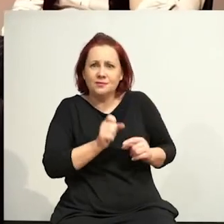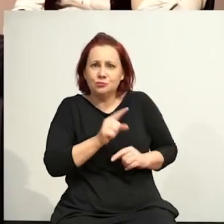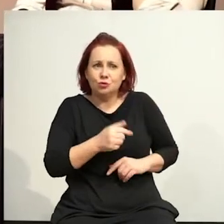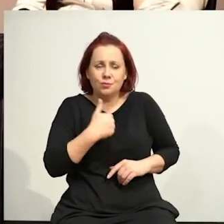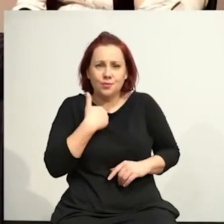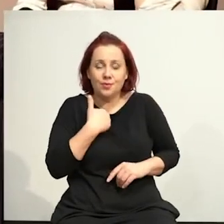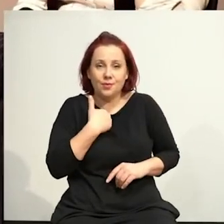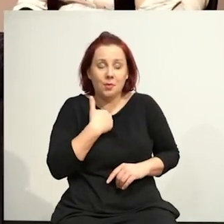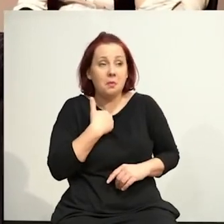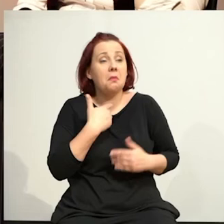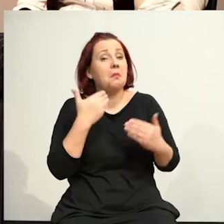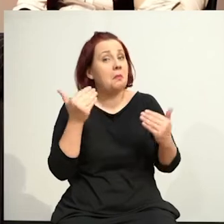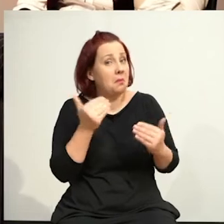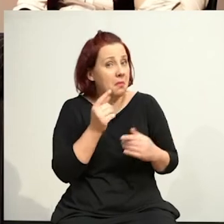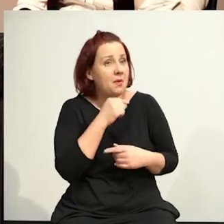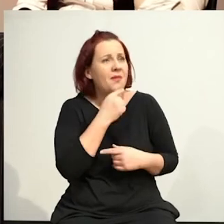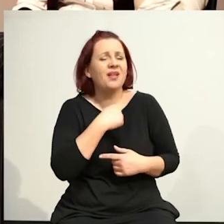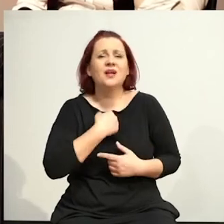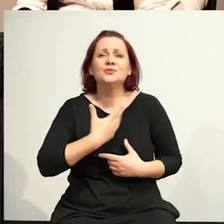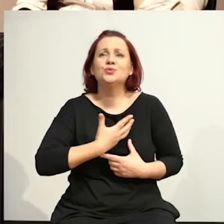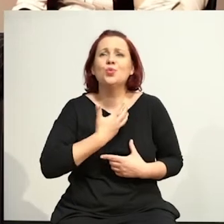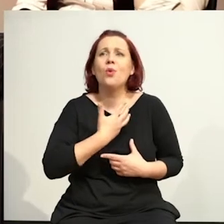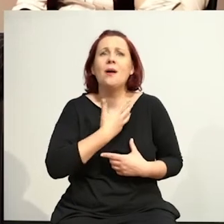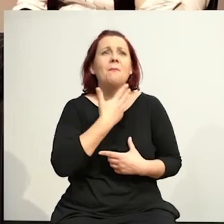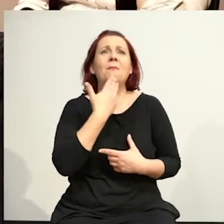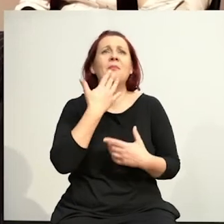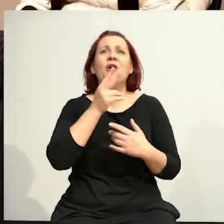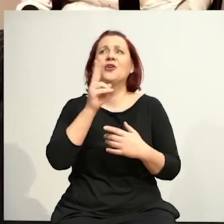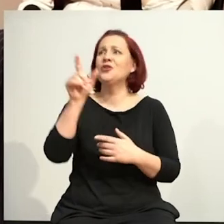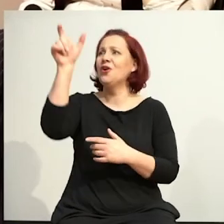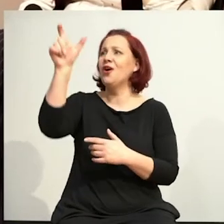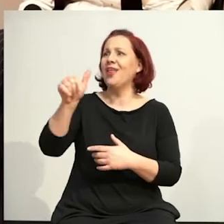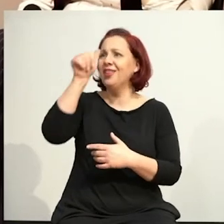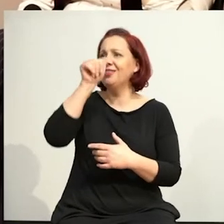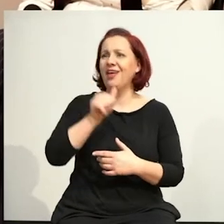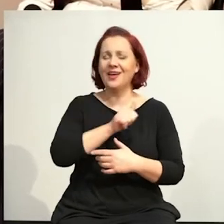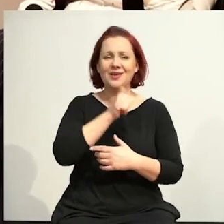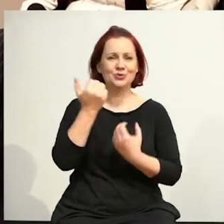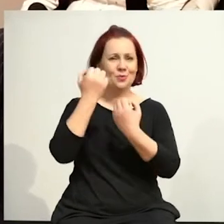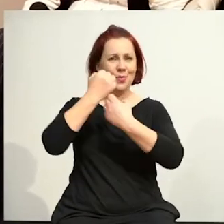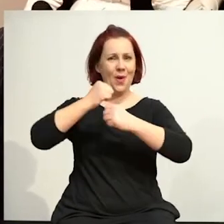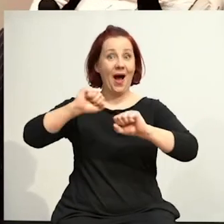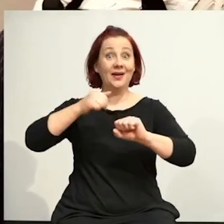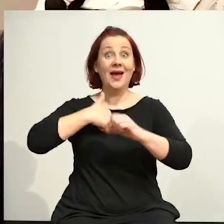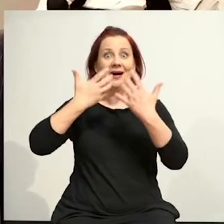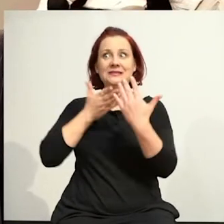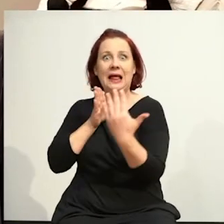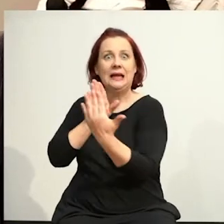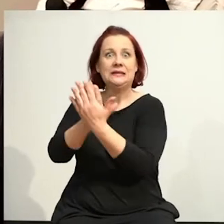Ja bym powiedział, że miałem poczucie, że przemawia do mnie jakiś tajemniczy bohater, z którym chciałbym się